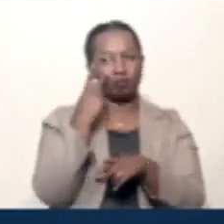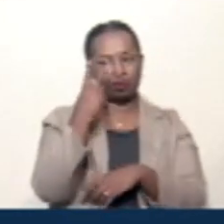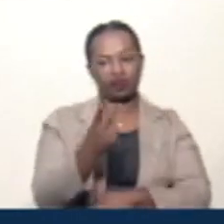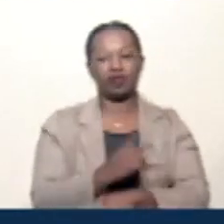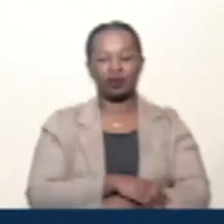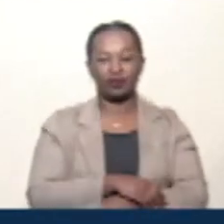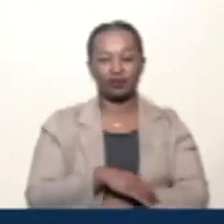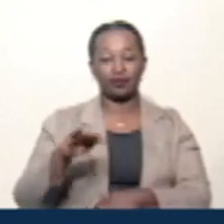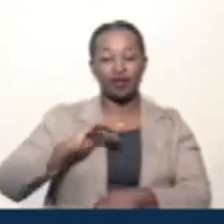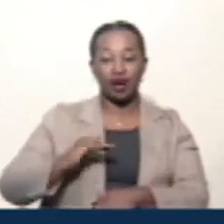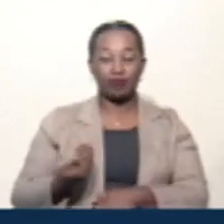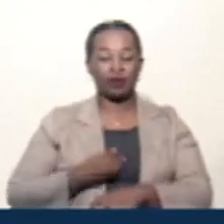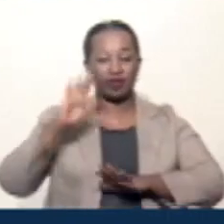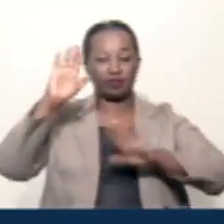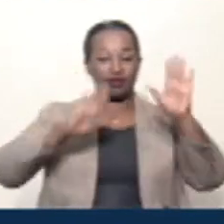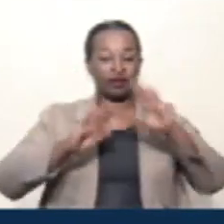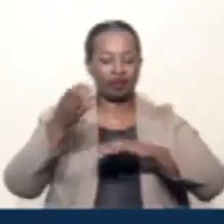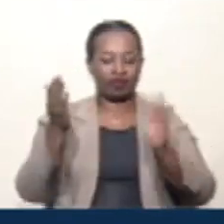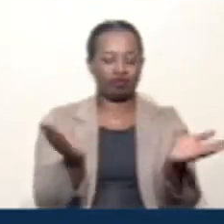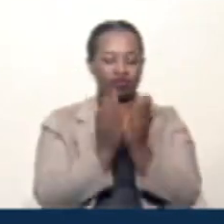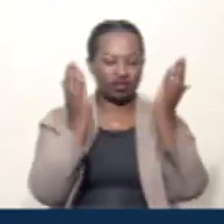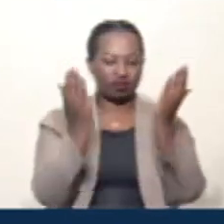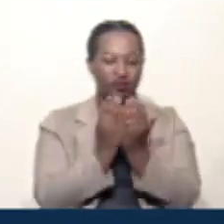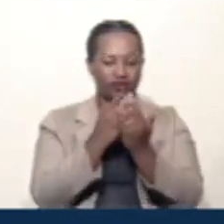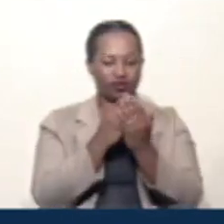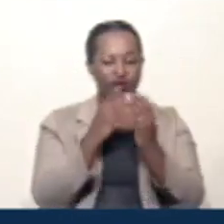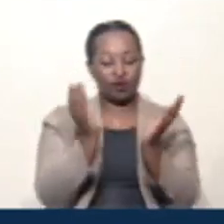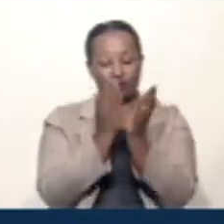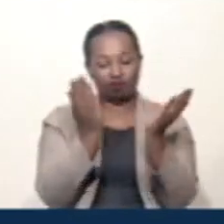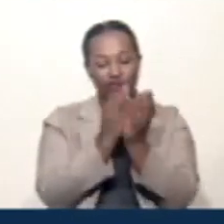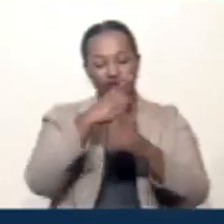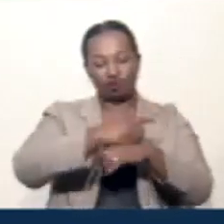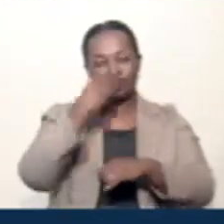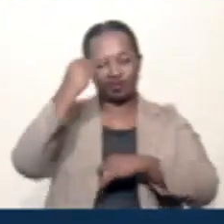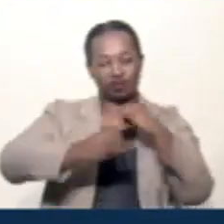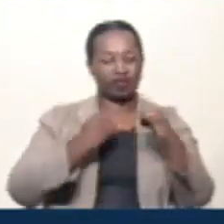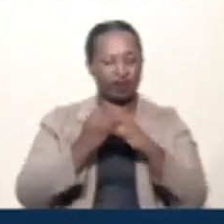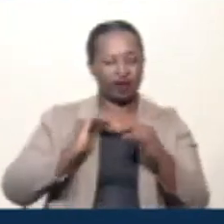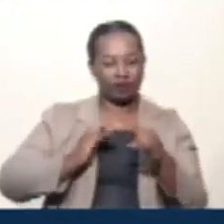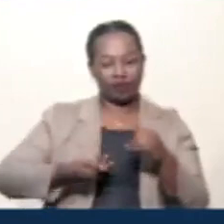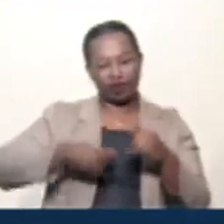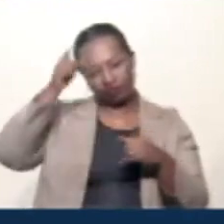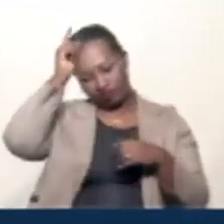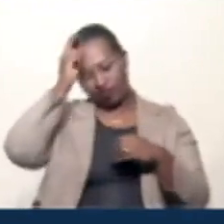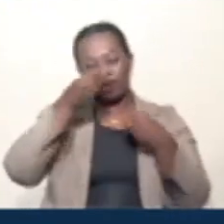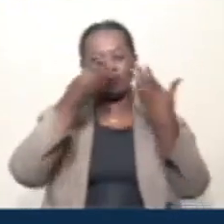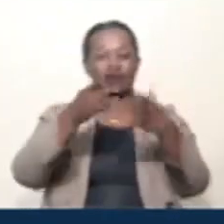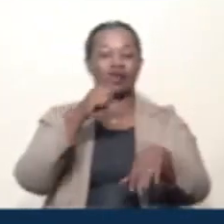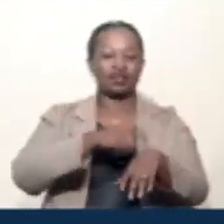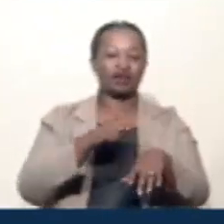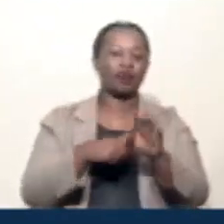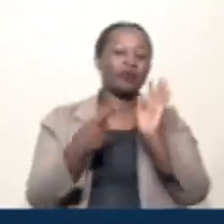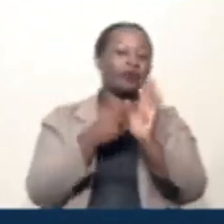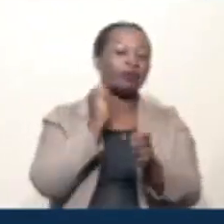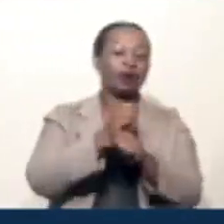mubireba. Abagore bitabiriye ibirori byo kwizihiza umunsi mpuzamahanga w'umugore wo mu cyaro banahawe umwanya wo kumurika ibyo bakora bishingiye ahanini